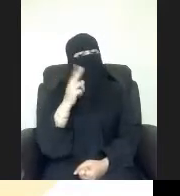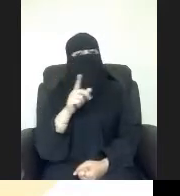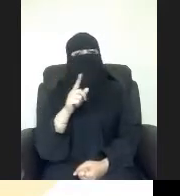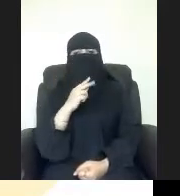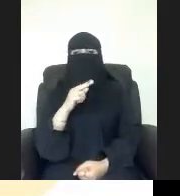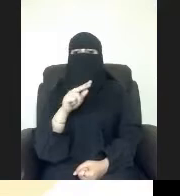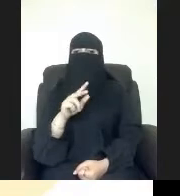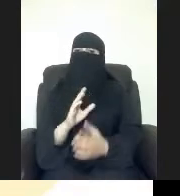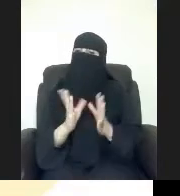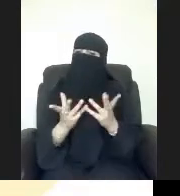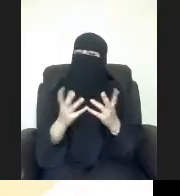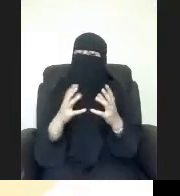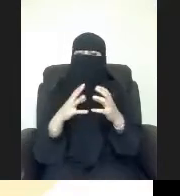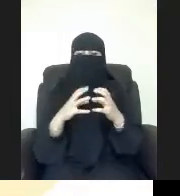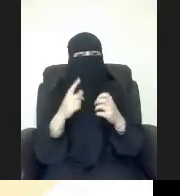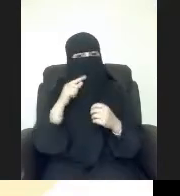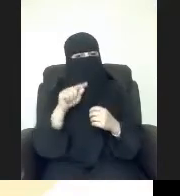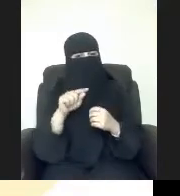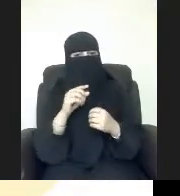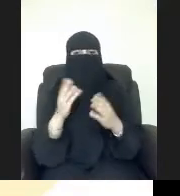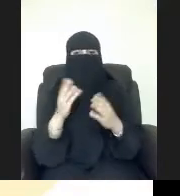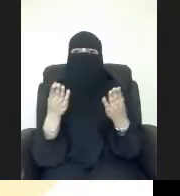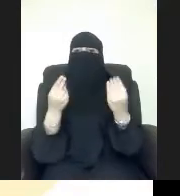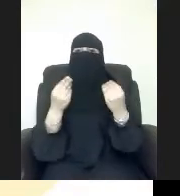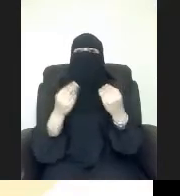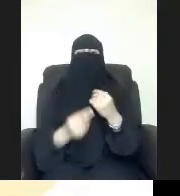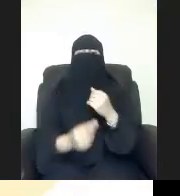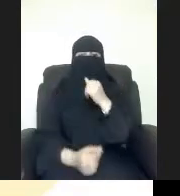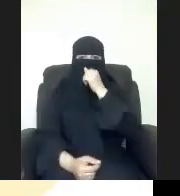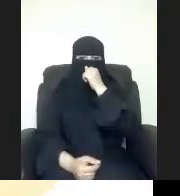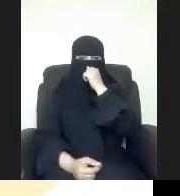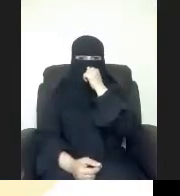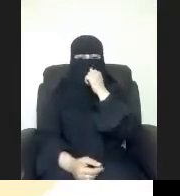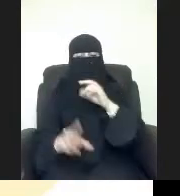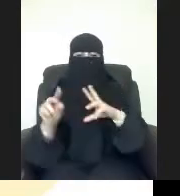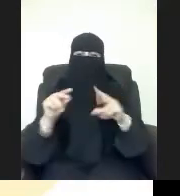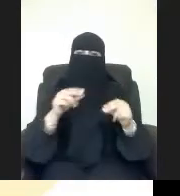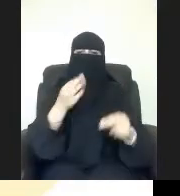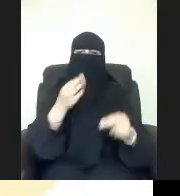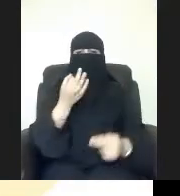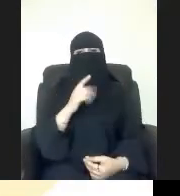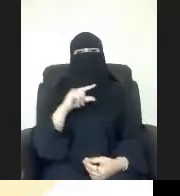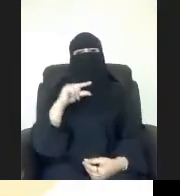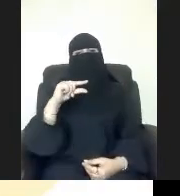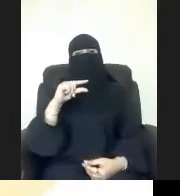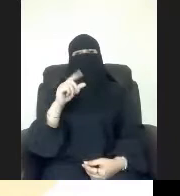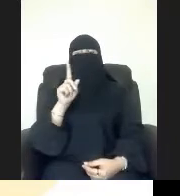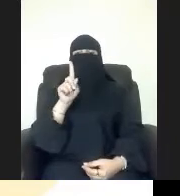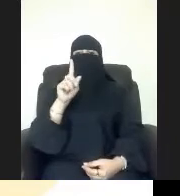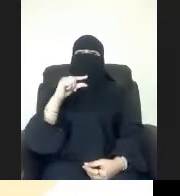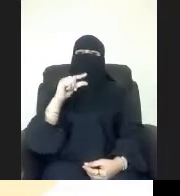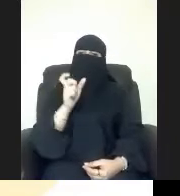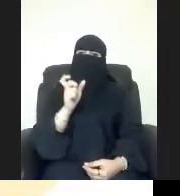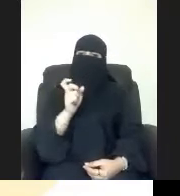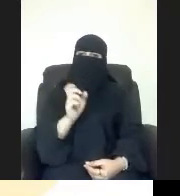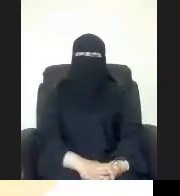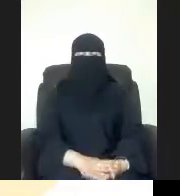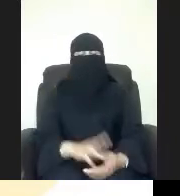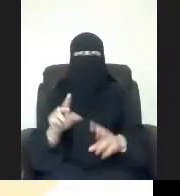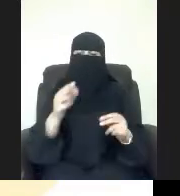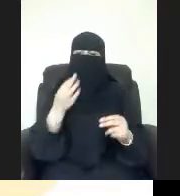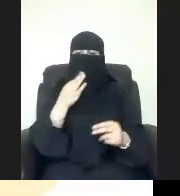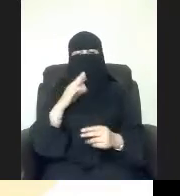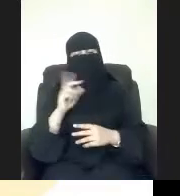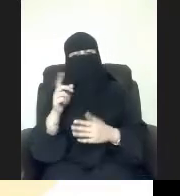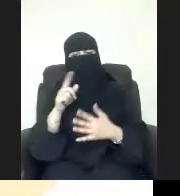خصائص المتعلمين، ولعل الدكتور بدر، البروف بدر قبل قليل ذكر جزء كبير من هذه النماذج ومن التي يتم تقديم